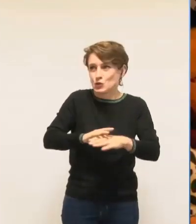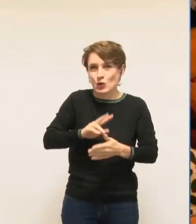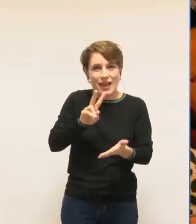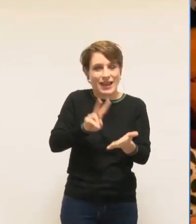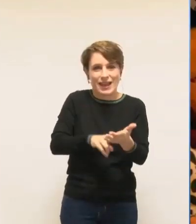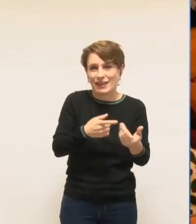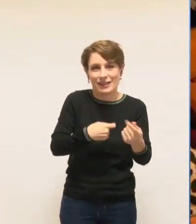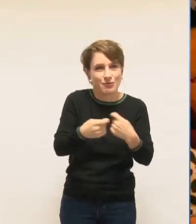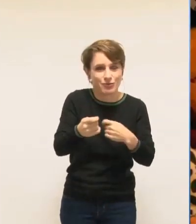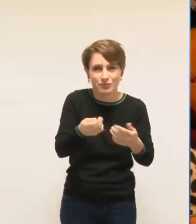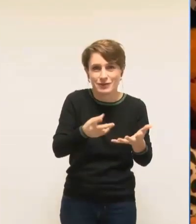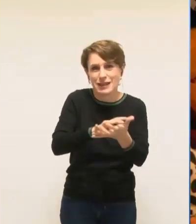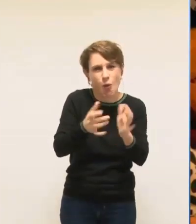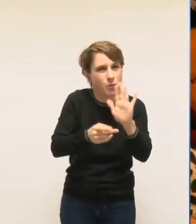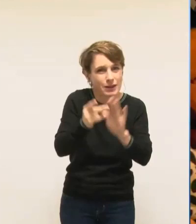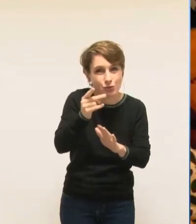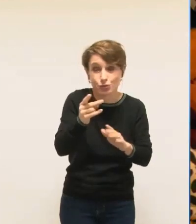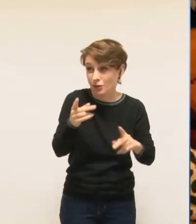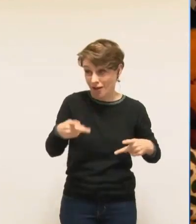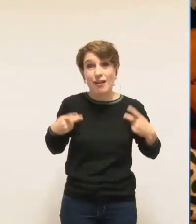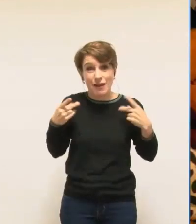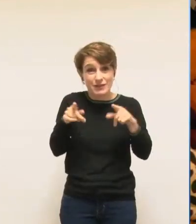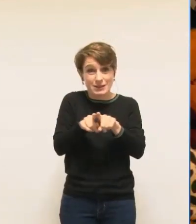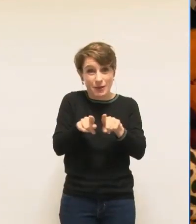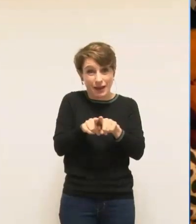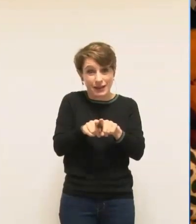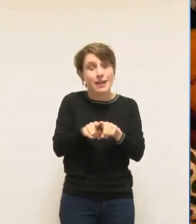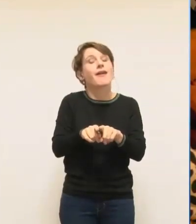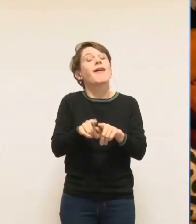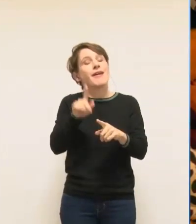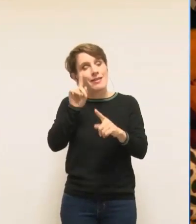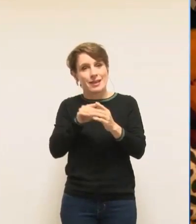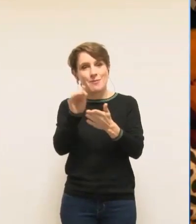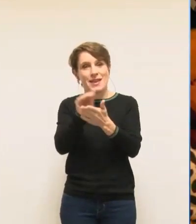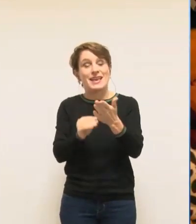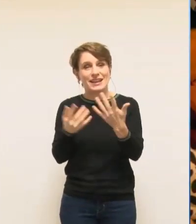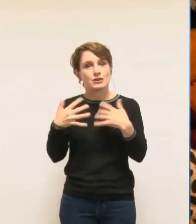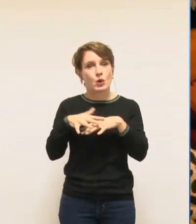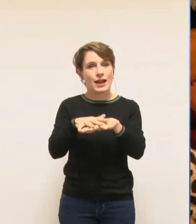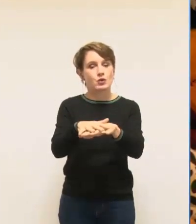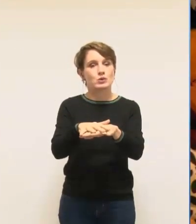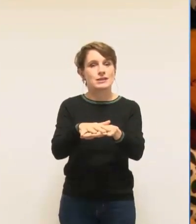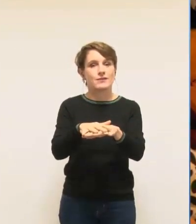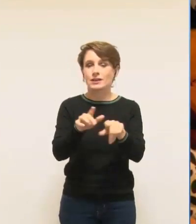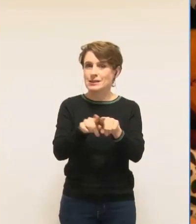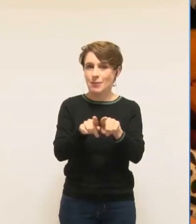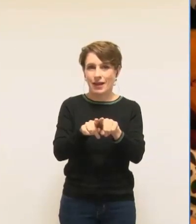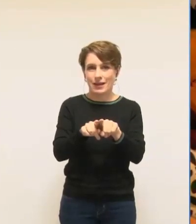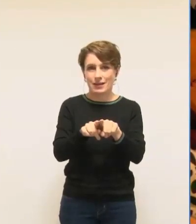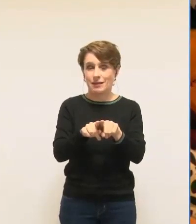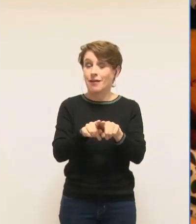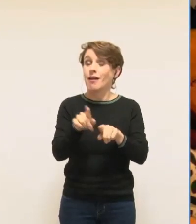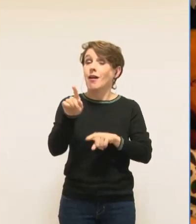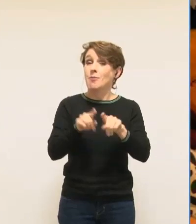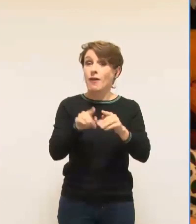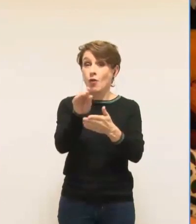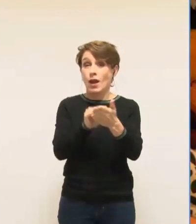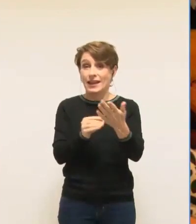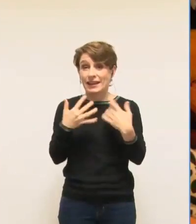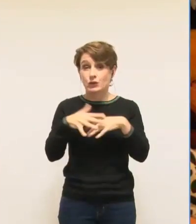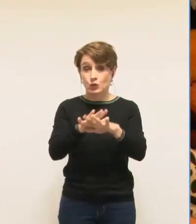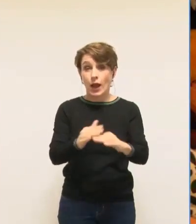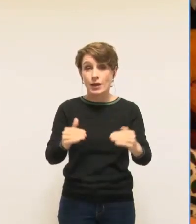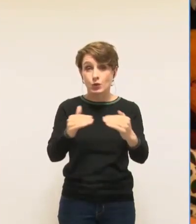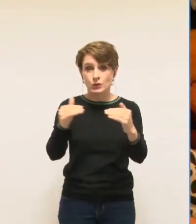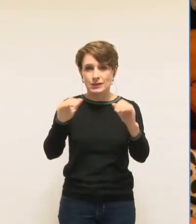toujours bien plus complexe. Il en est de même pour l'écriture inclusive. L'écriture inclusive peut créer parfois une